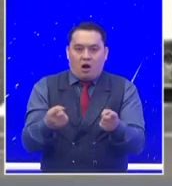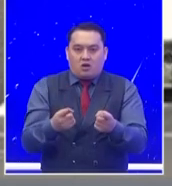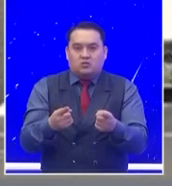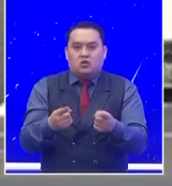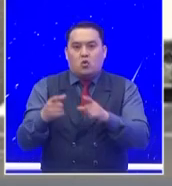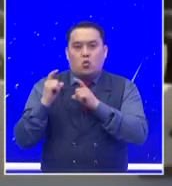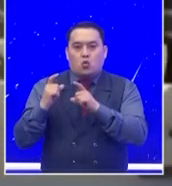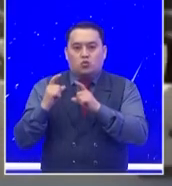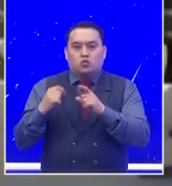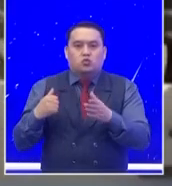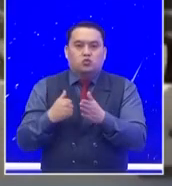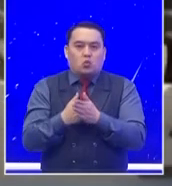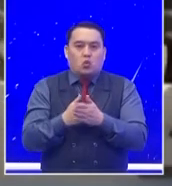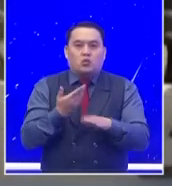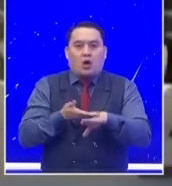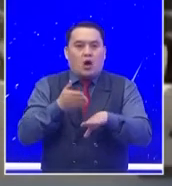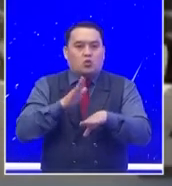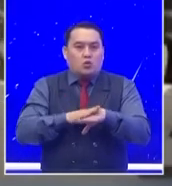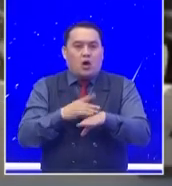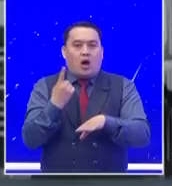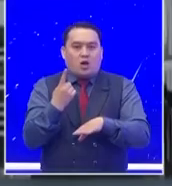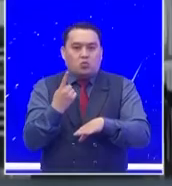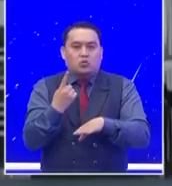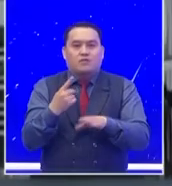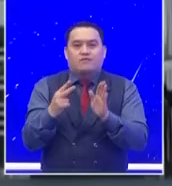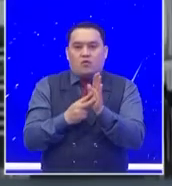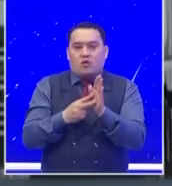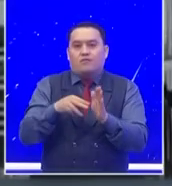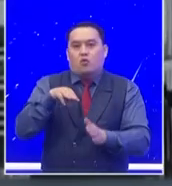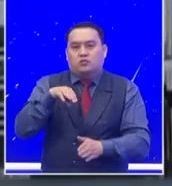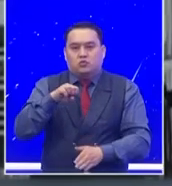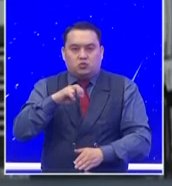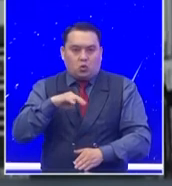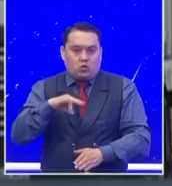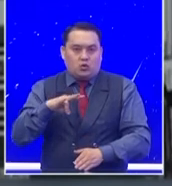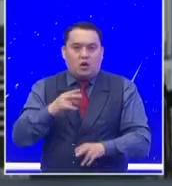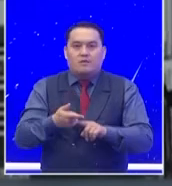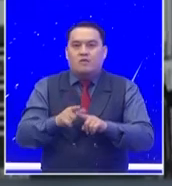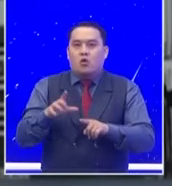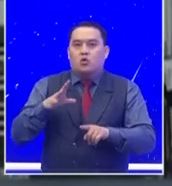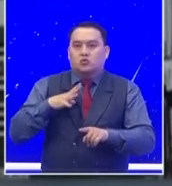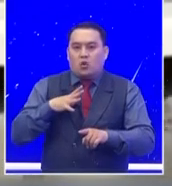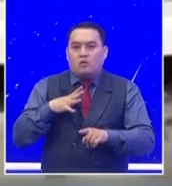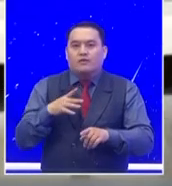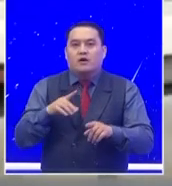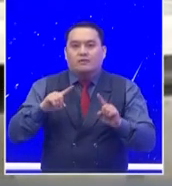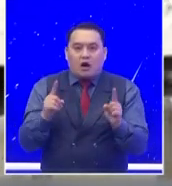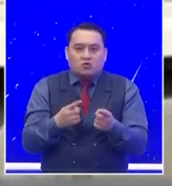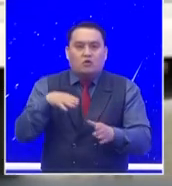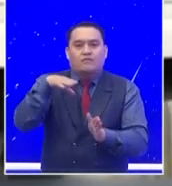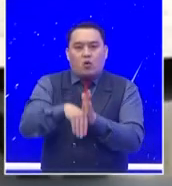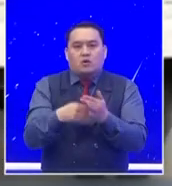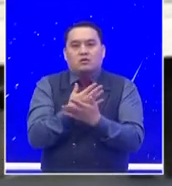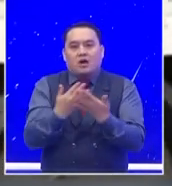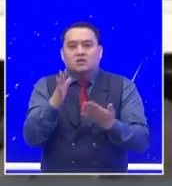грузового автотранспорта сад с нагрузкой на одиночную ось свыше 8 тонн в регионах страны ограничения вводятся в